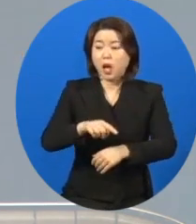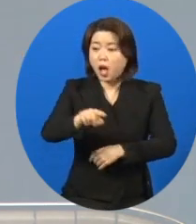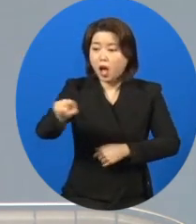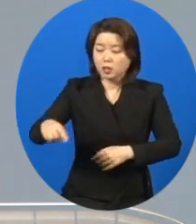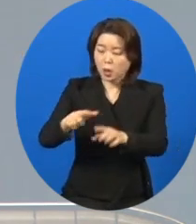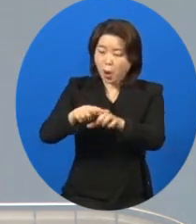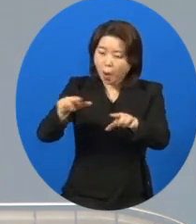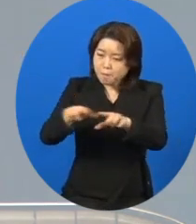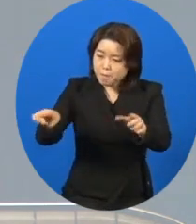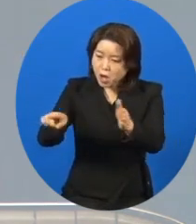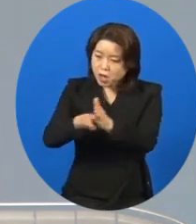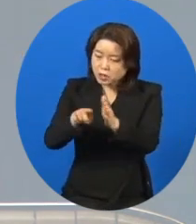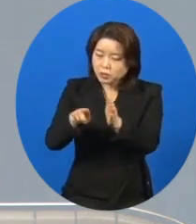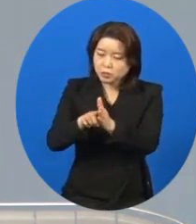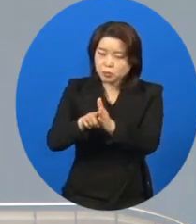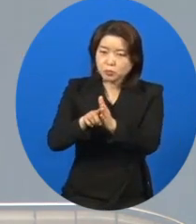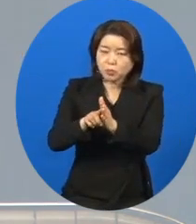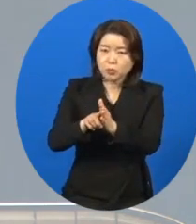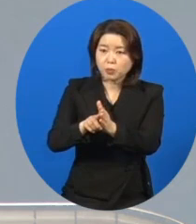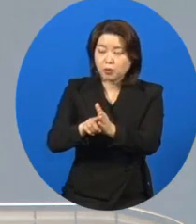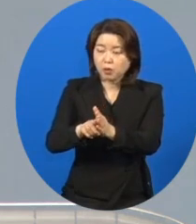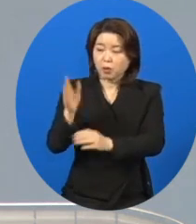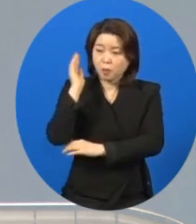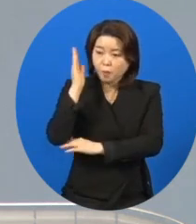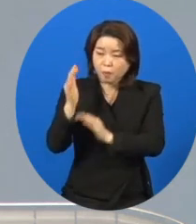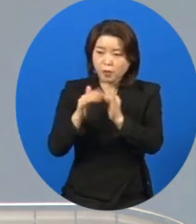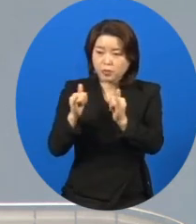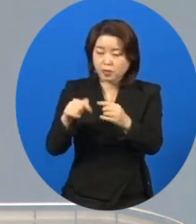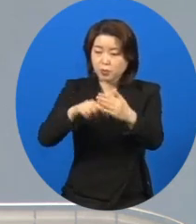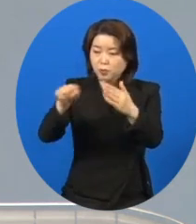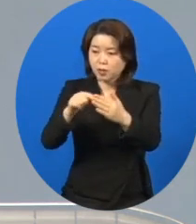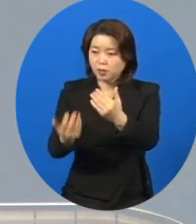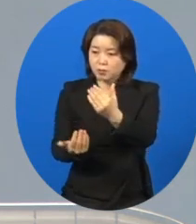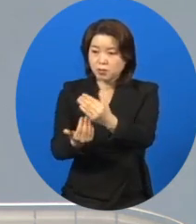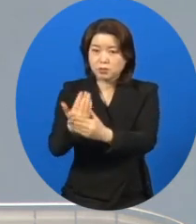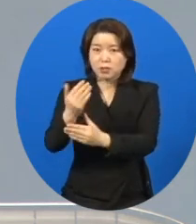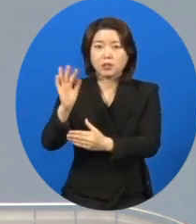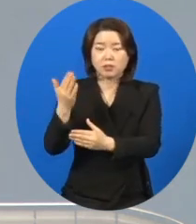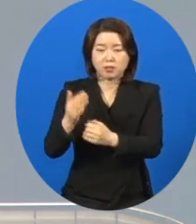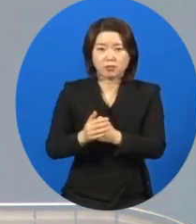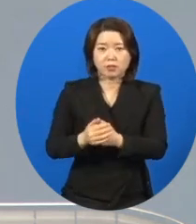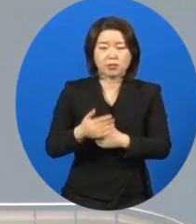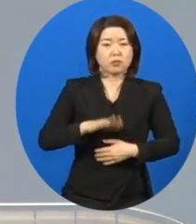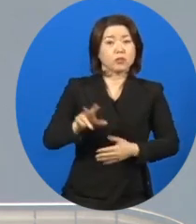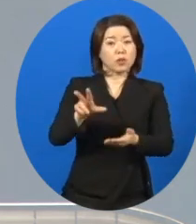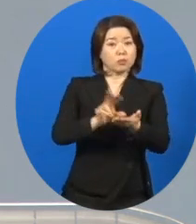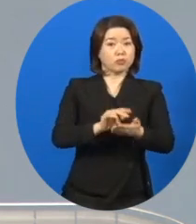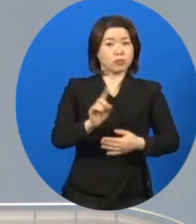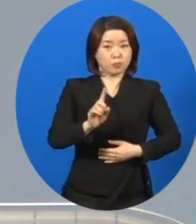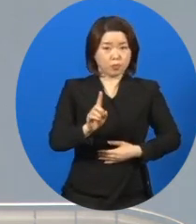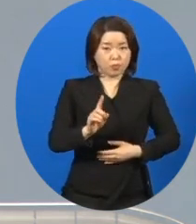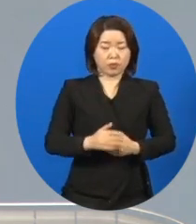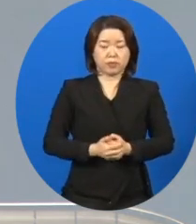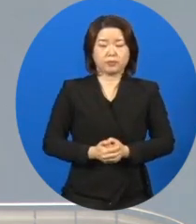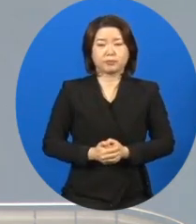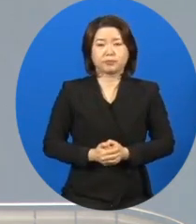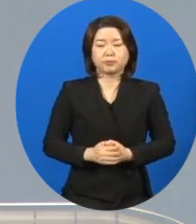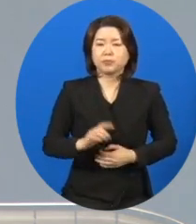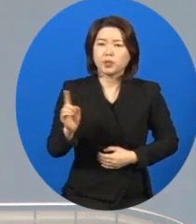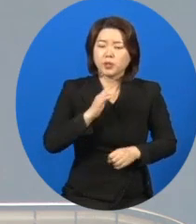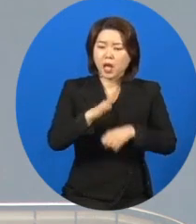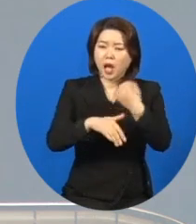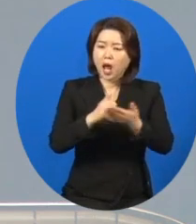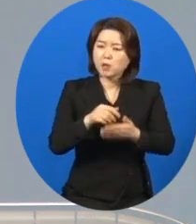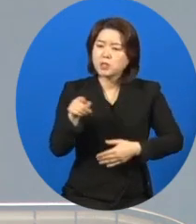평신도 사역자들이 교회에서 일어난 겁니다. 자, 문제는 도대체 하나님이